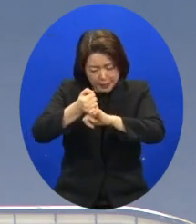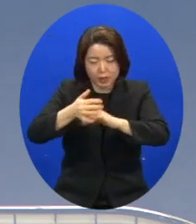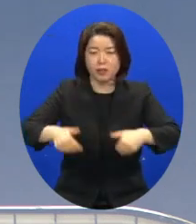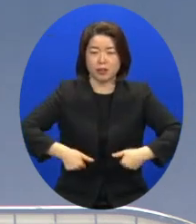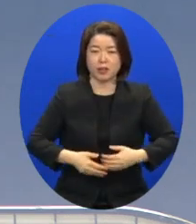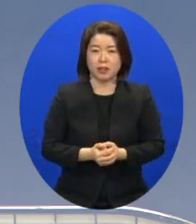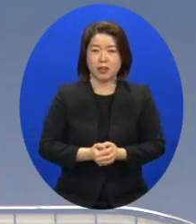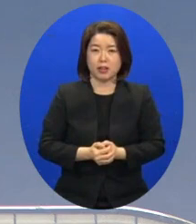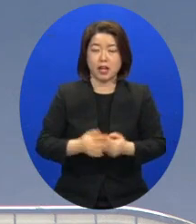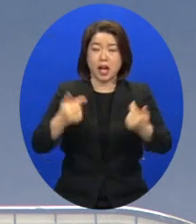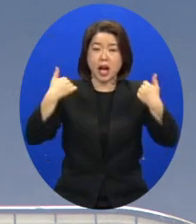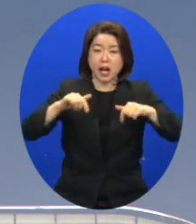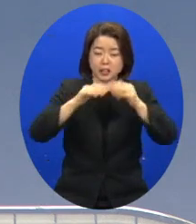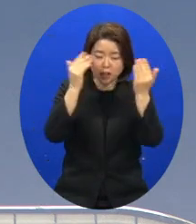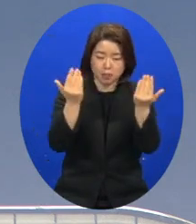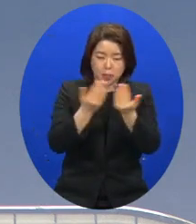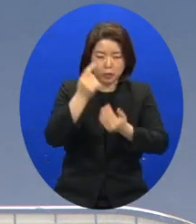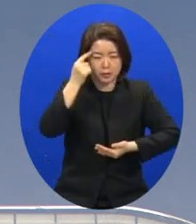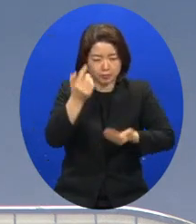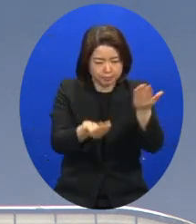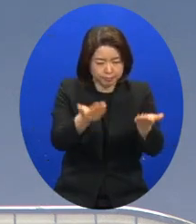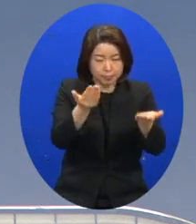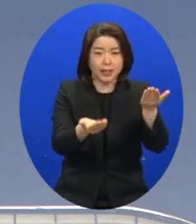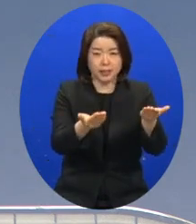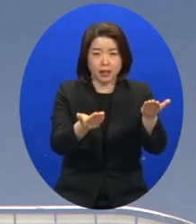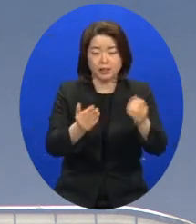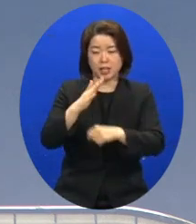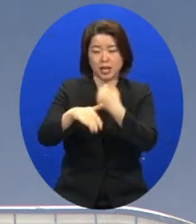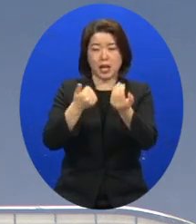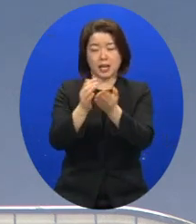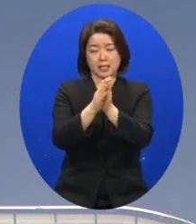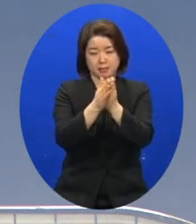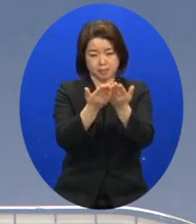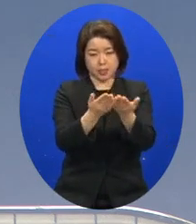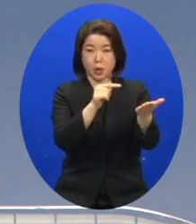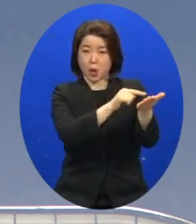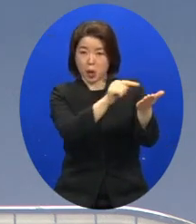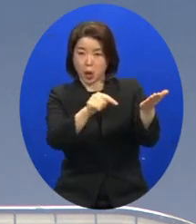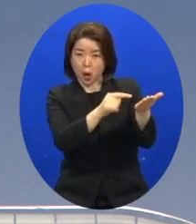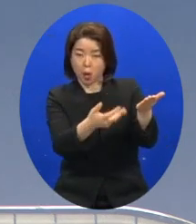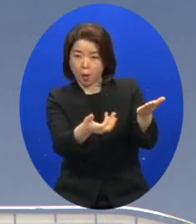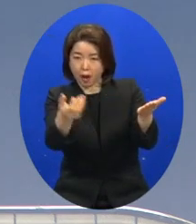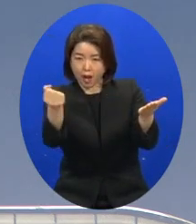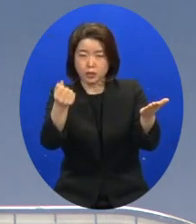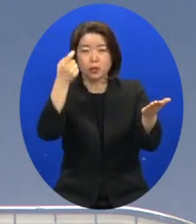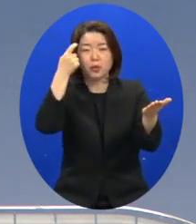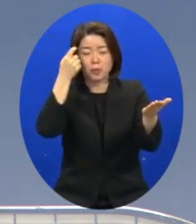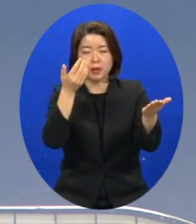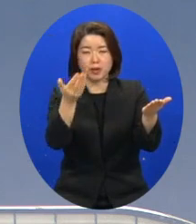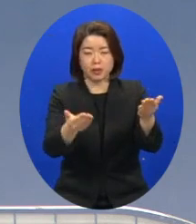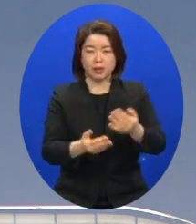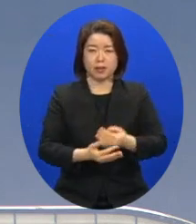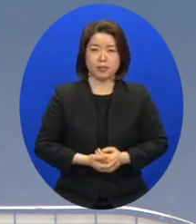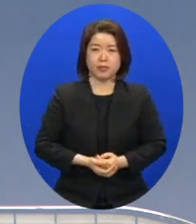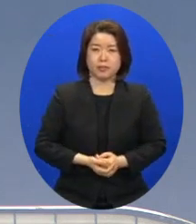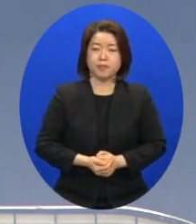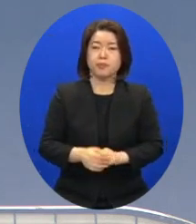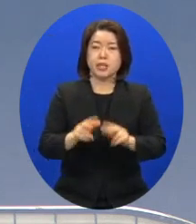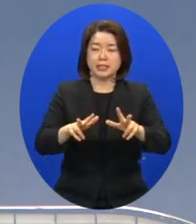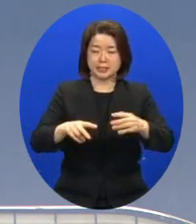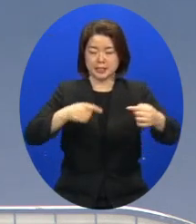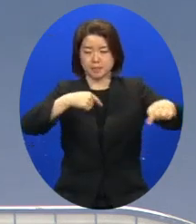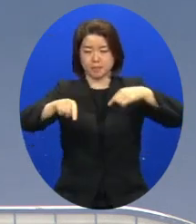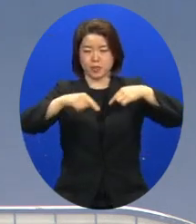항상 모든 것에 대한 판단은 하나님의 말씀인 성경을 가지고 하라는 지금 정치